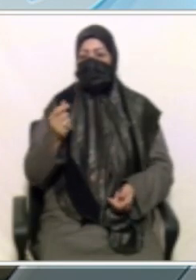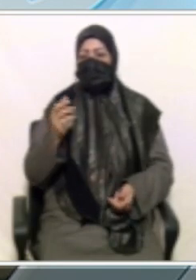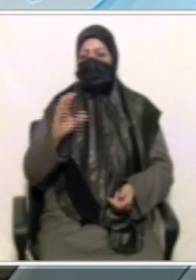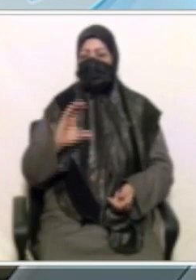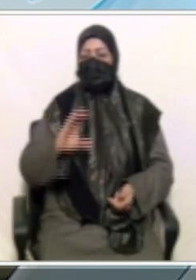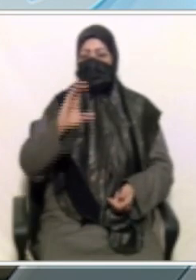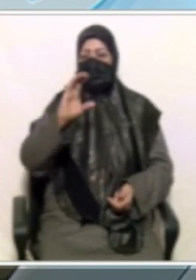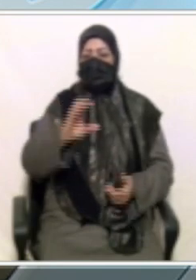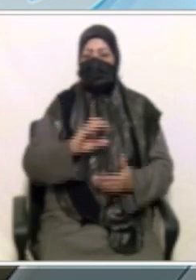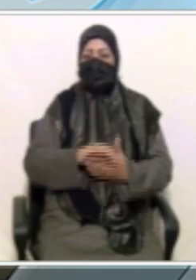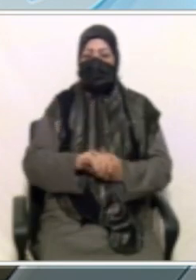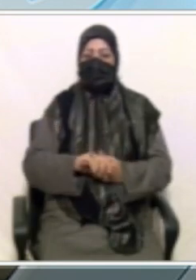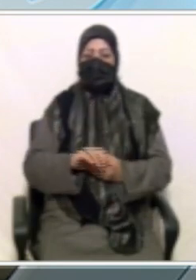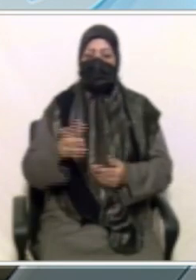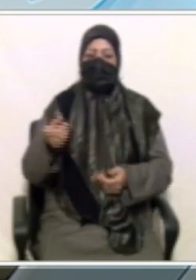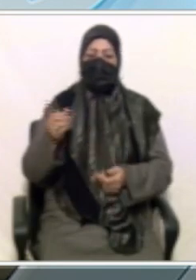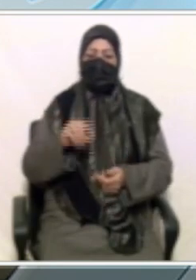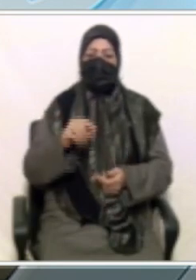بضاعة مستهلكة